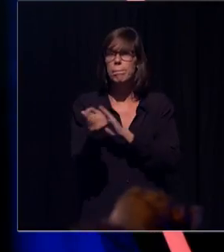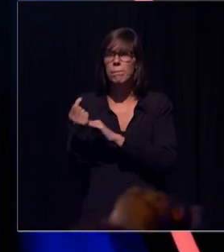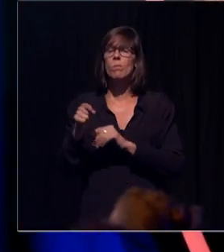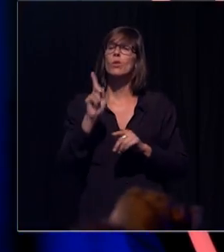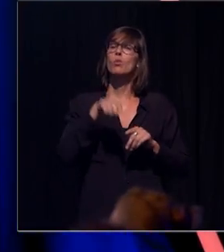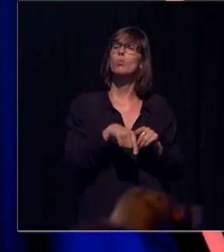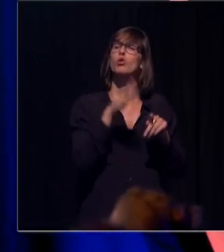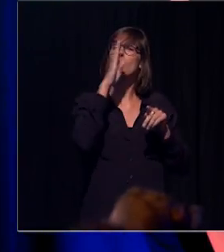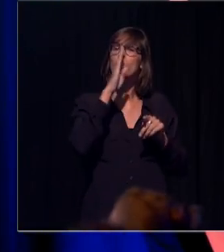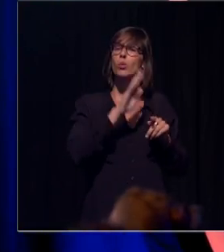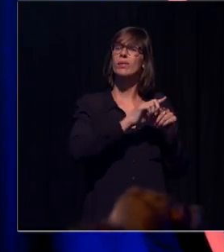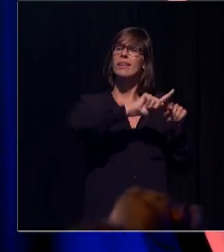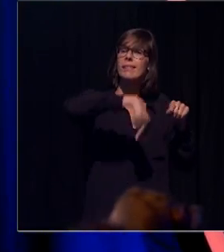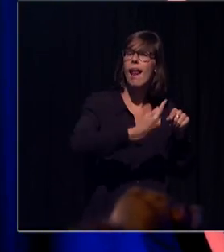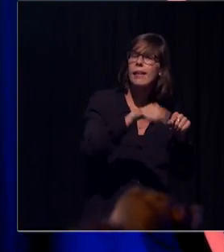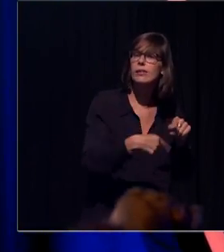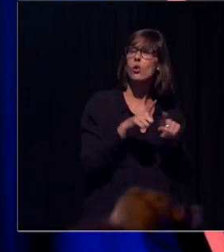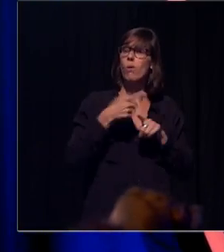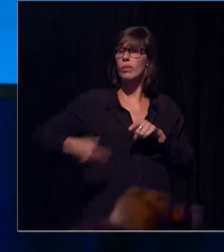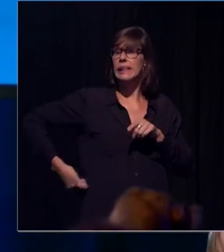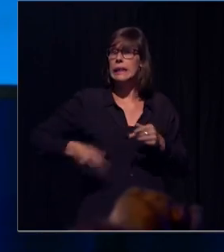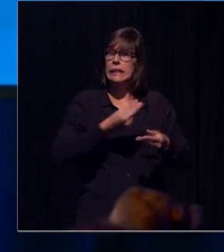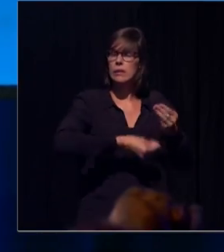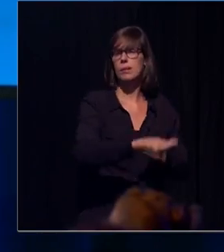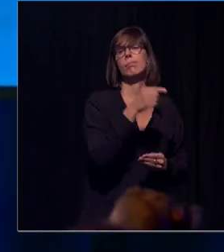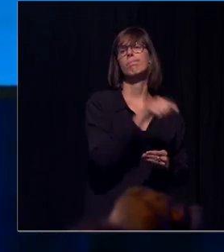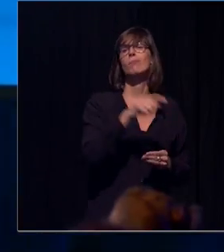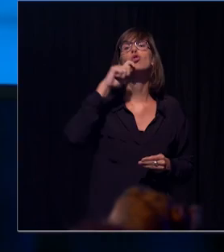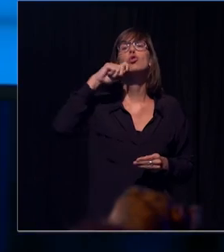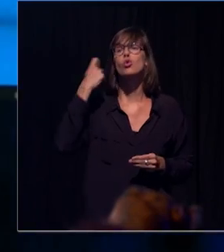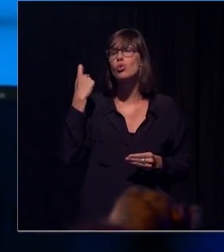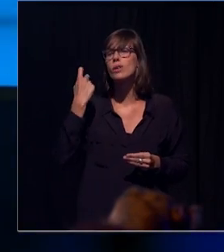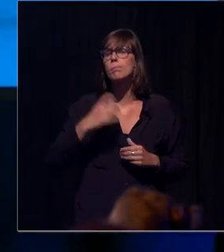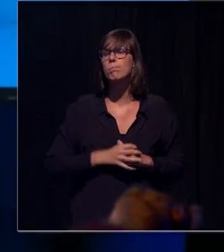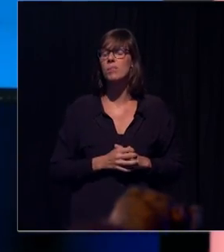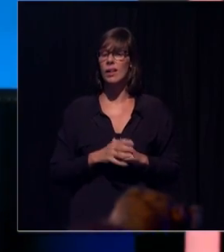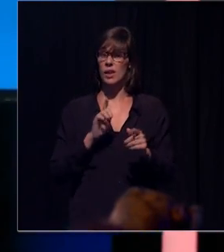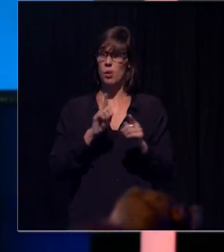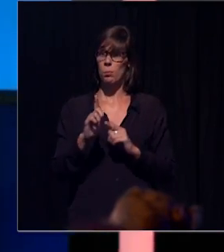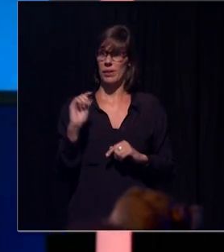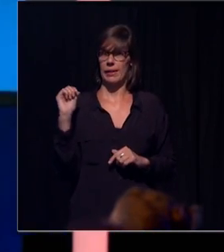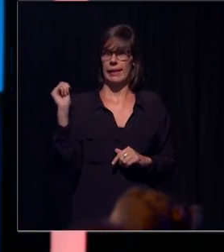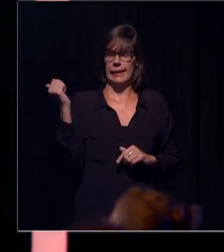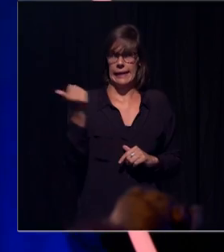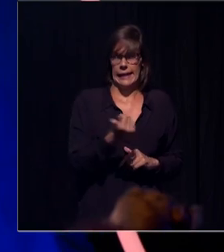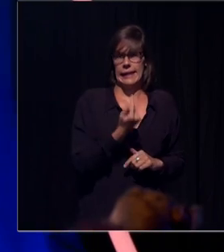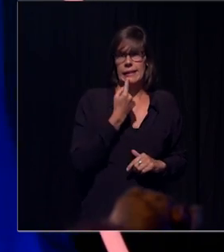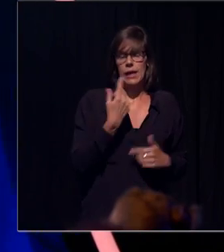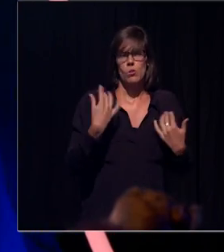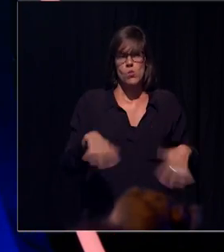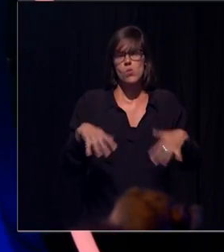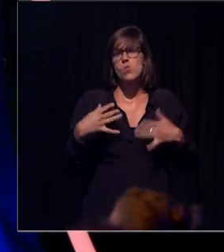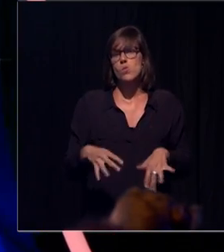dialyse of getransplanteerd worden, dat kost geld. En dus vandaar, iedereen vindt diabetes een zeer